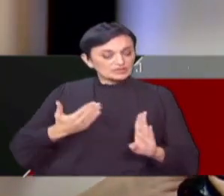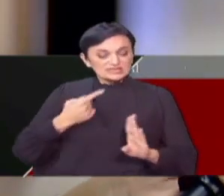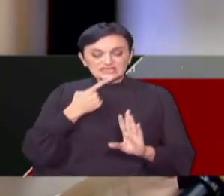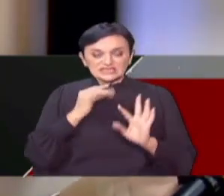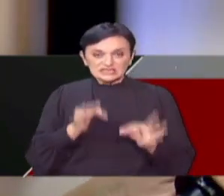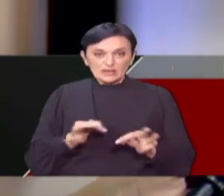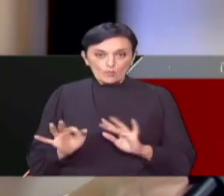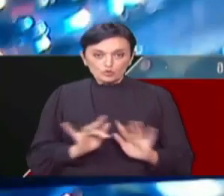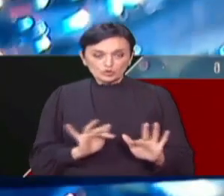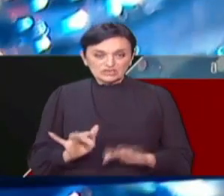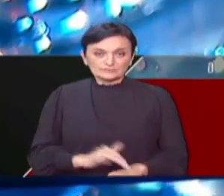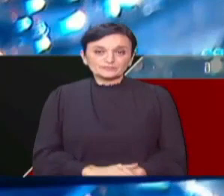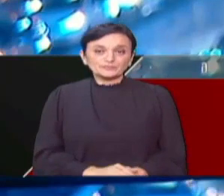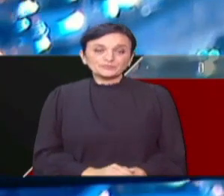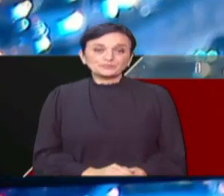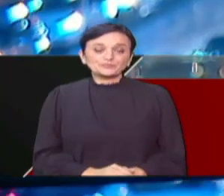სისხლსამართლის პროცესიდან.